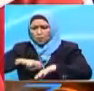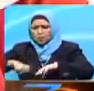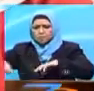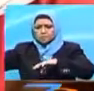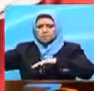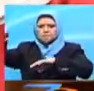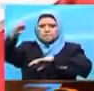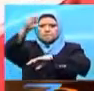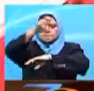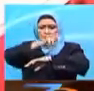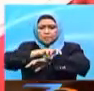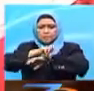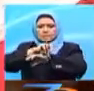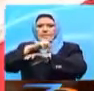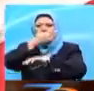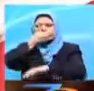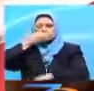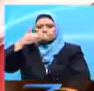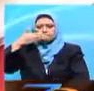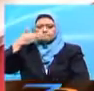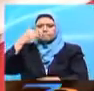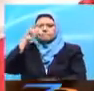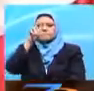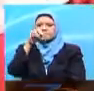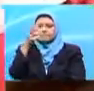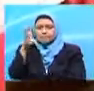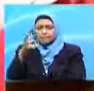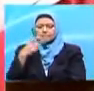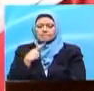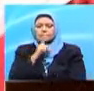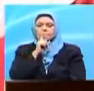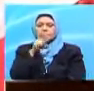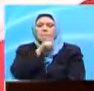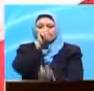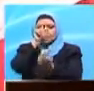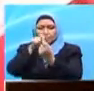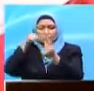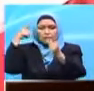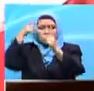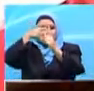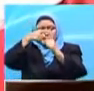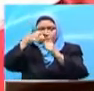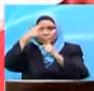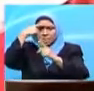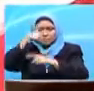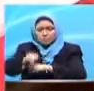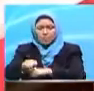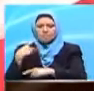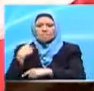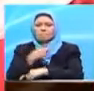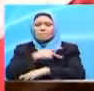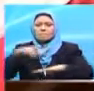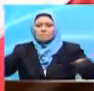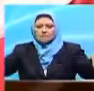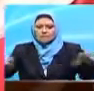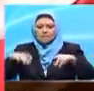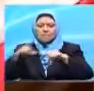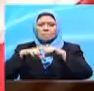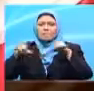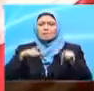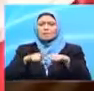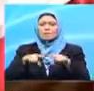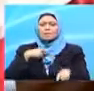ini merupakan kita telah menepati hasrat kita untuk melakukan hamparan kasih